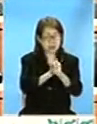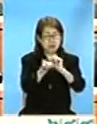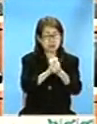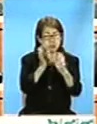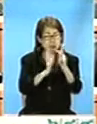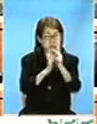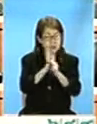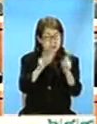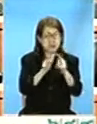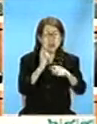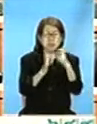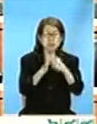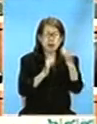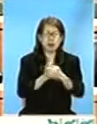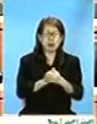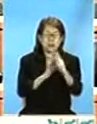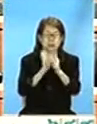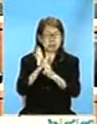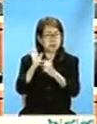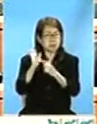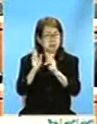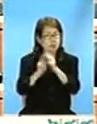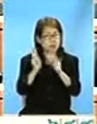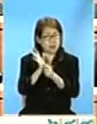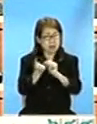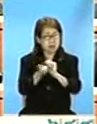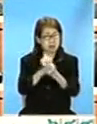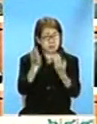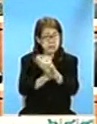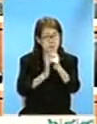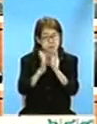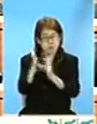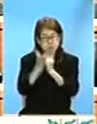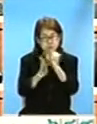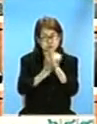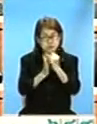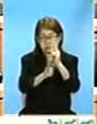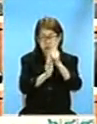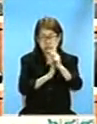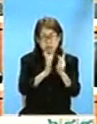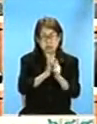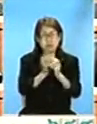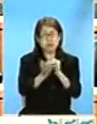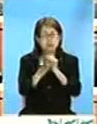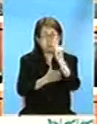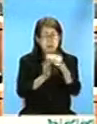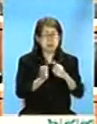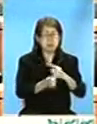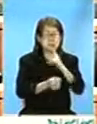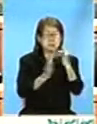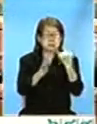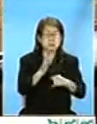ไรที่จะไปเอาชนะการวิเคราะห์กฎหมายของทางคณะกรรมการปฏิรูปกฎหมายซึ่งเป็นองค์กรตามรัฐธรรมนูญเช่นเดียวกันครับขอบพระคุณนะ